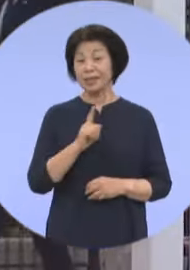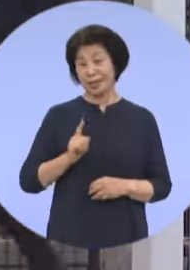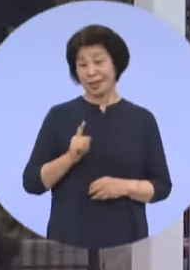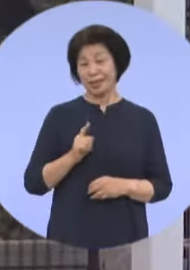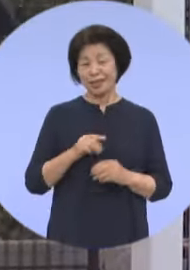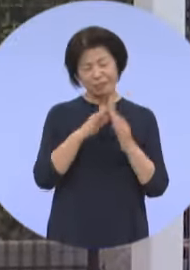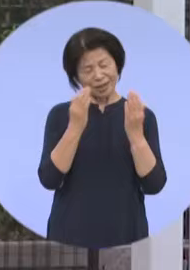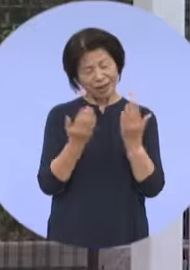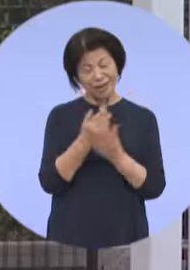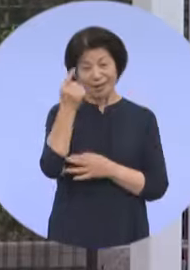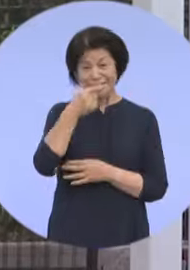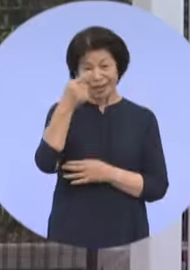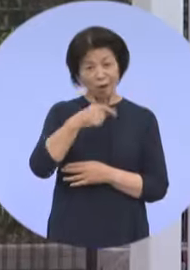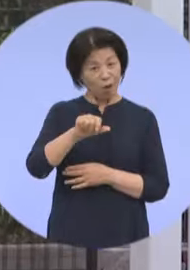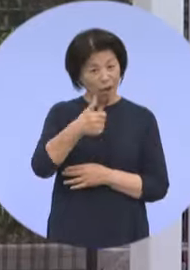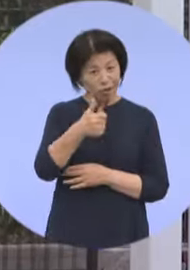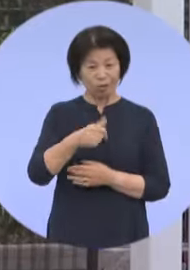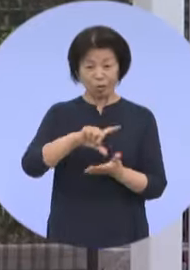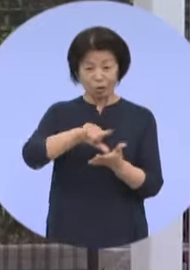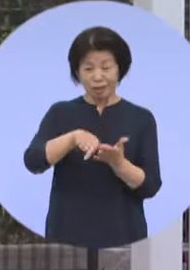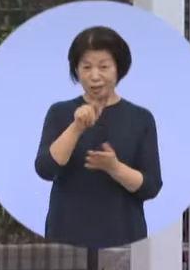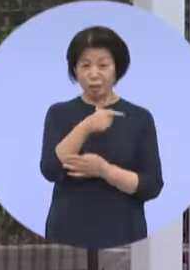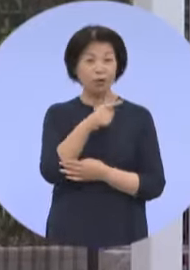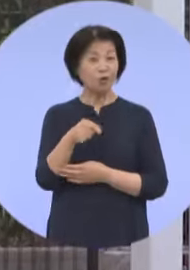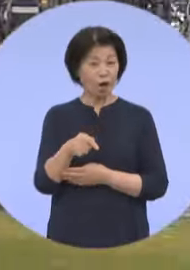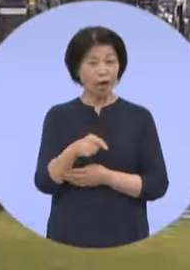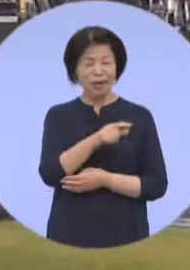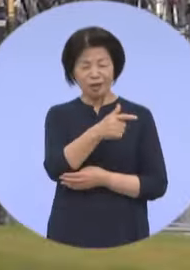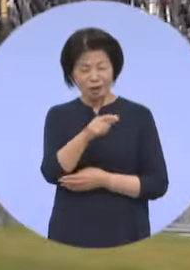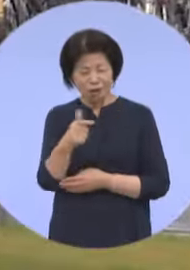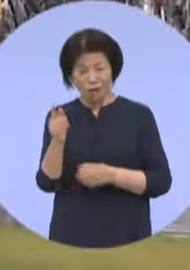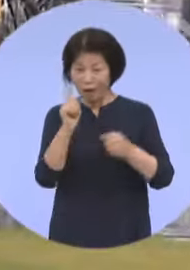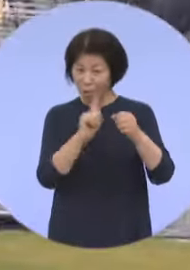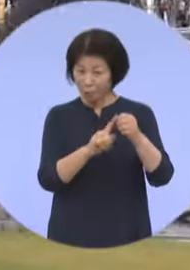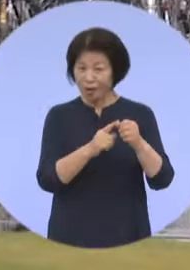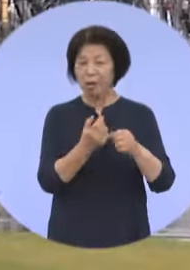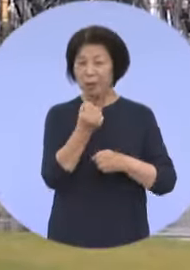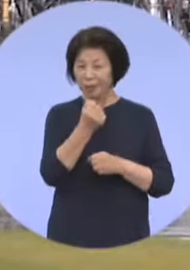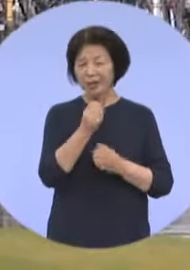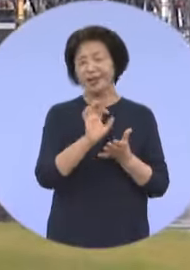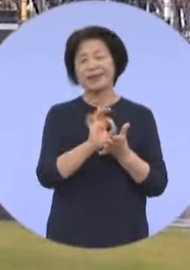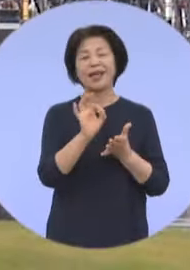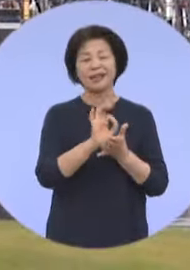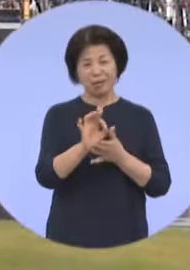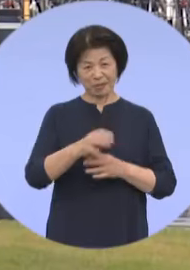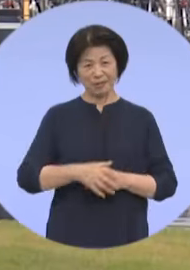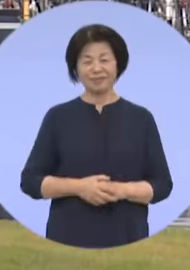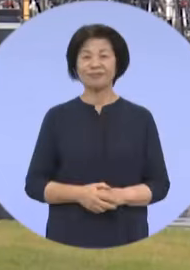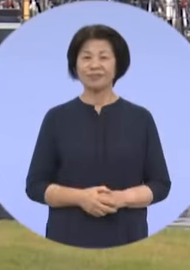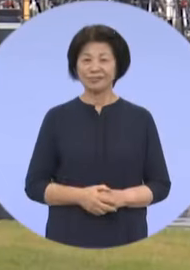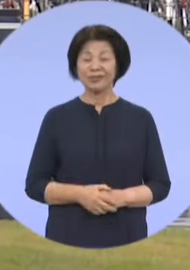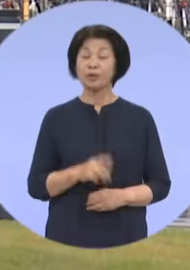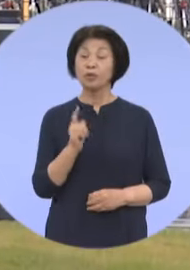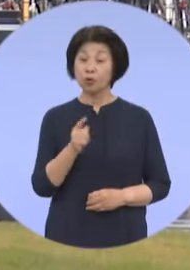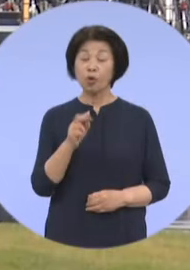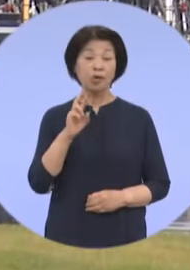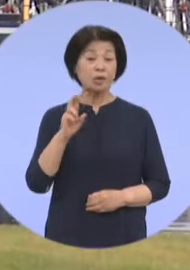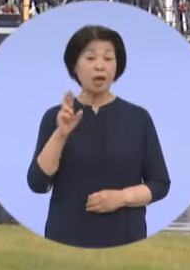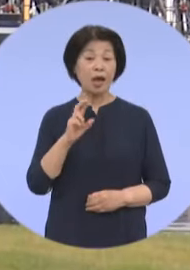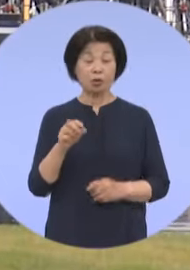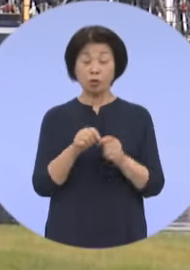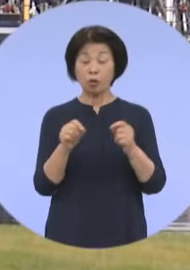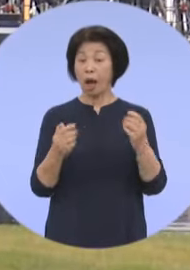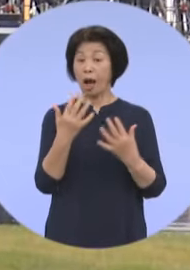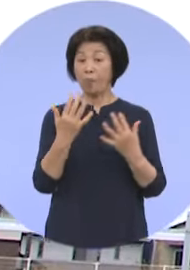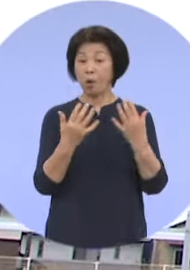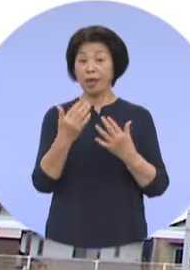1500人の地域の方が通勤や通学のために利用しています。その JR 長森駅